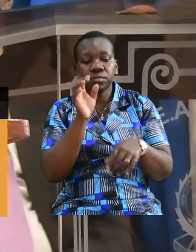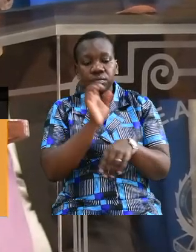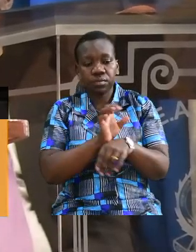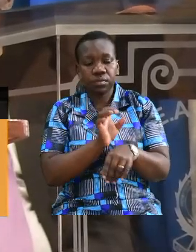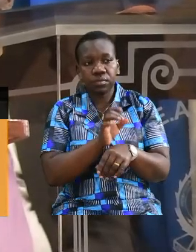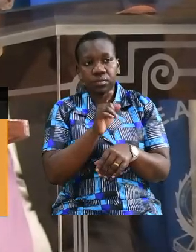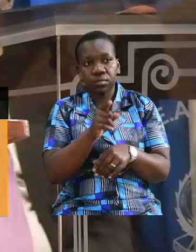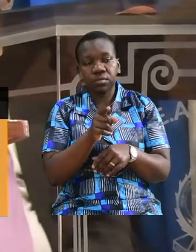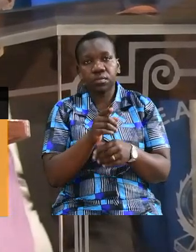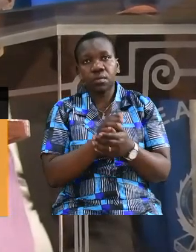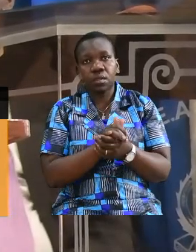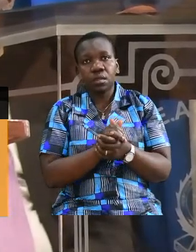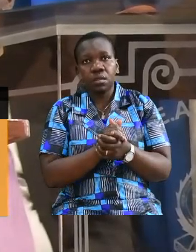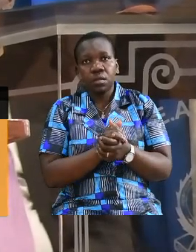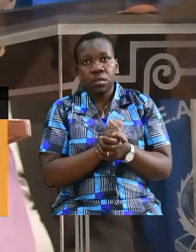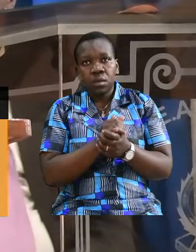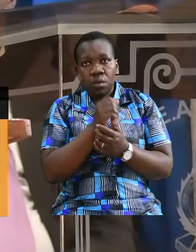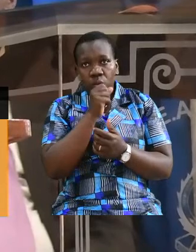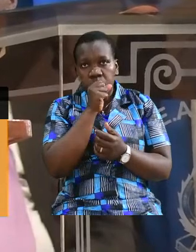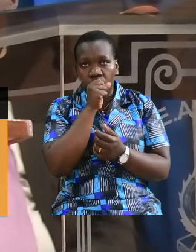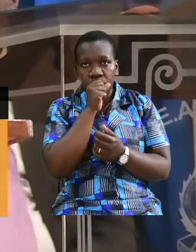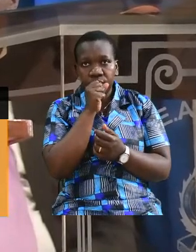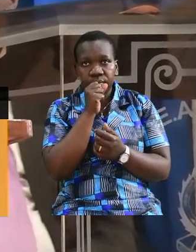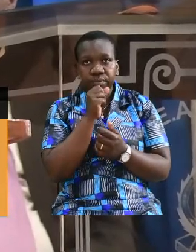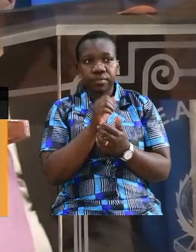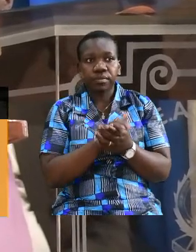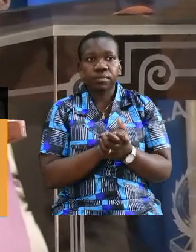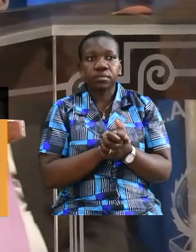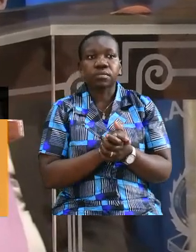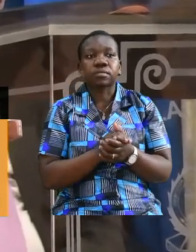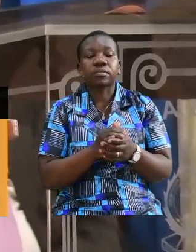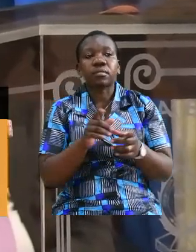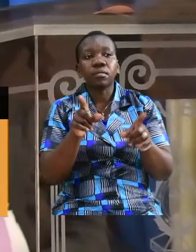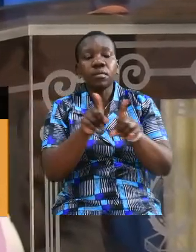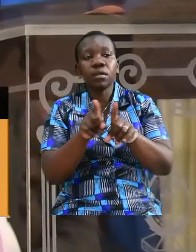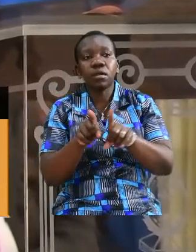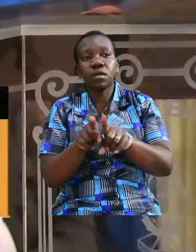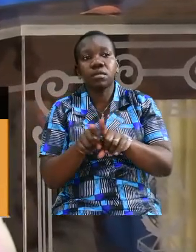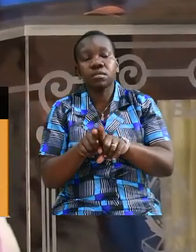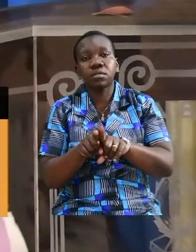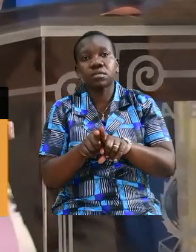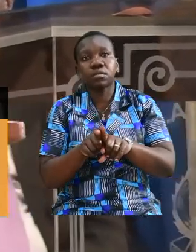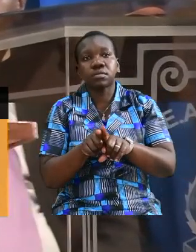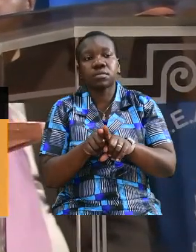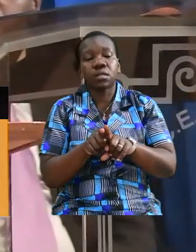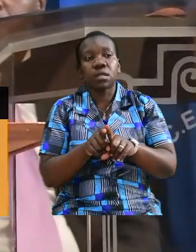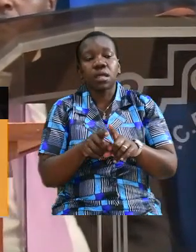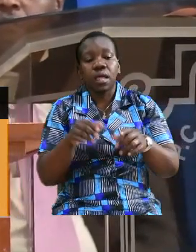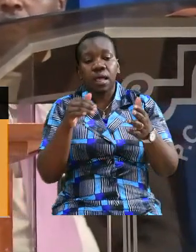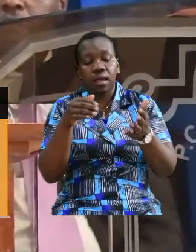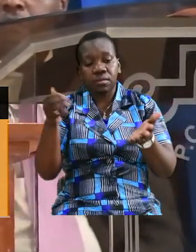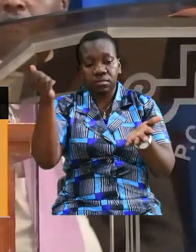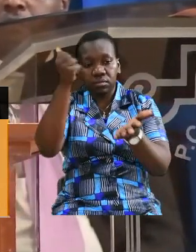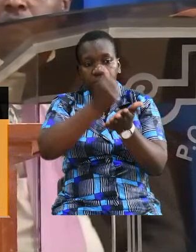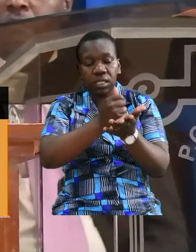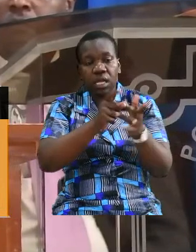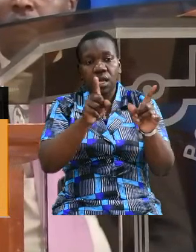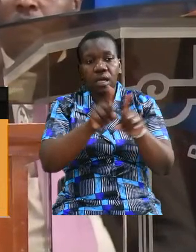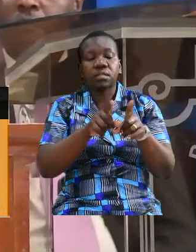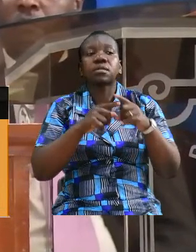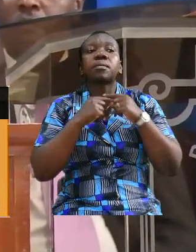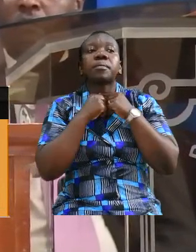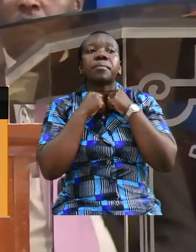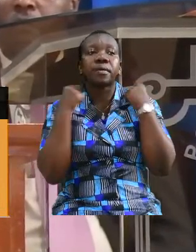the procedure on removal of a church minister from the exercise of the ordained office of a minister of the Word and